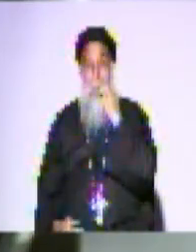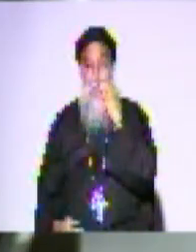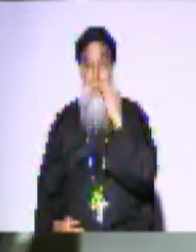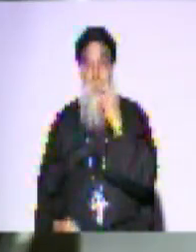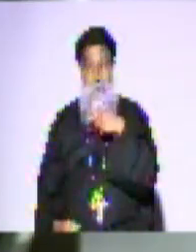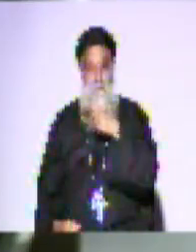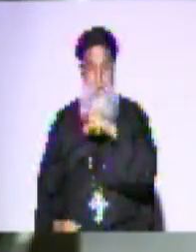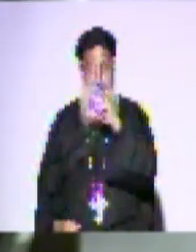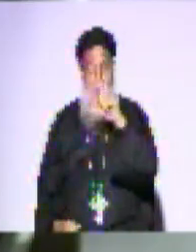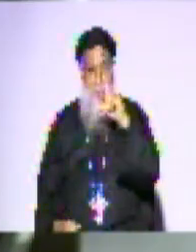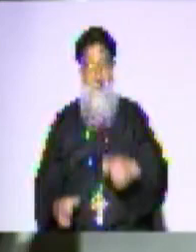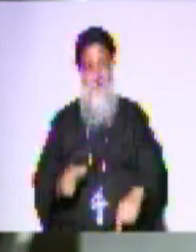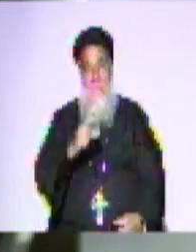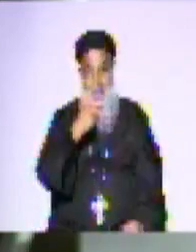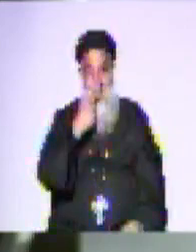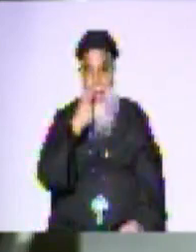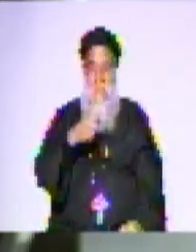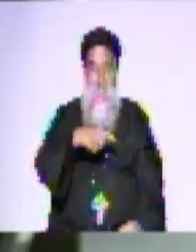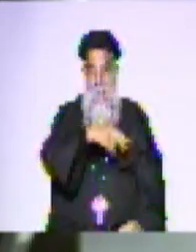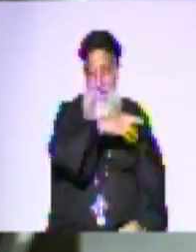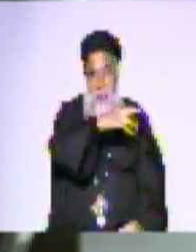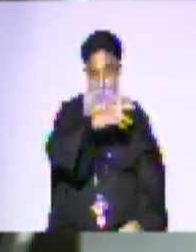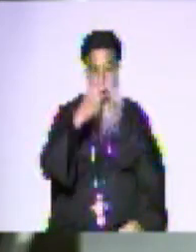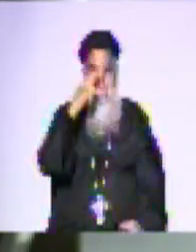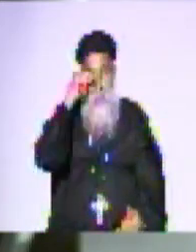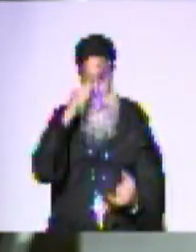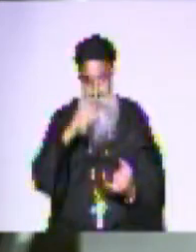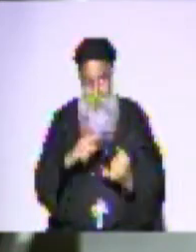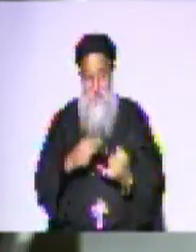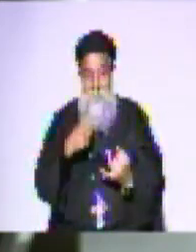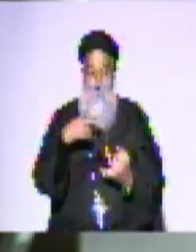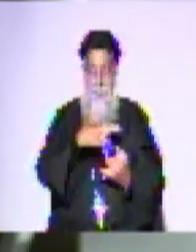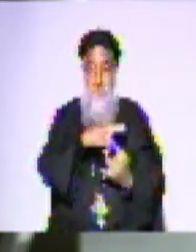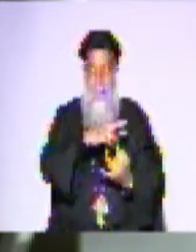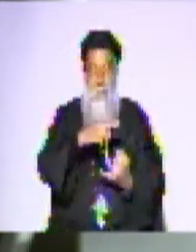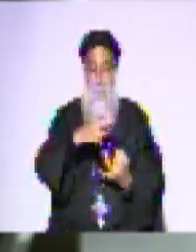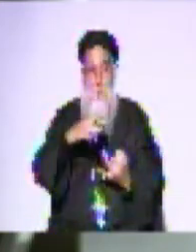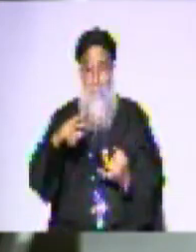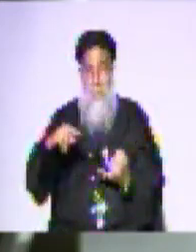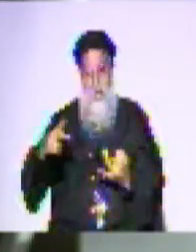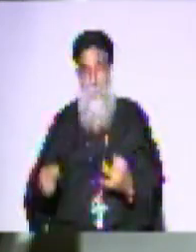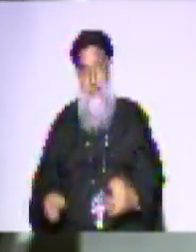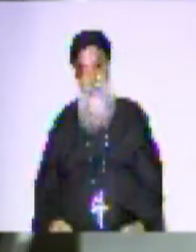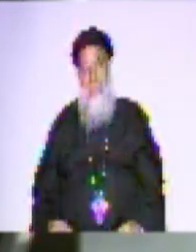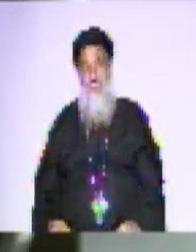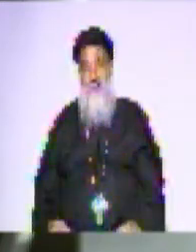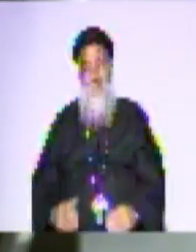ممكن ناخد البولس، ناخد الكاثوليكون،